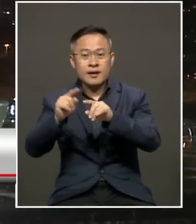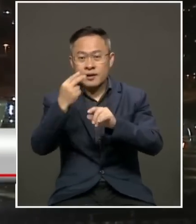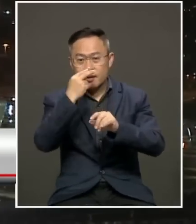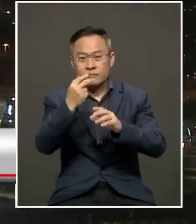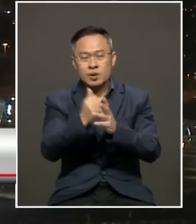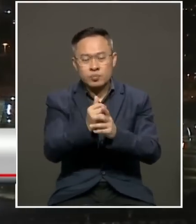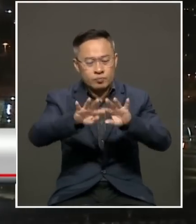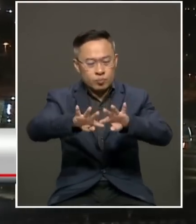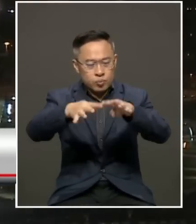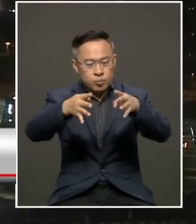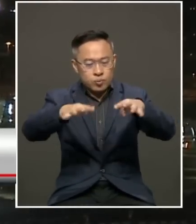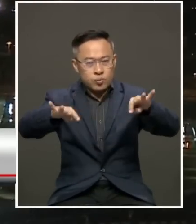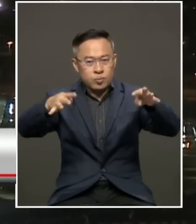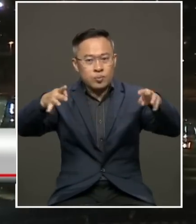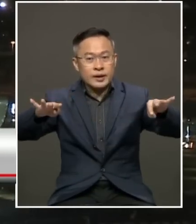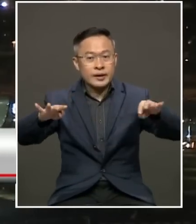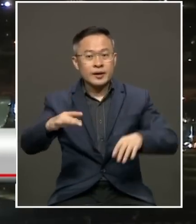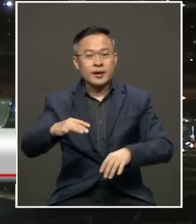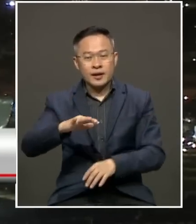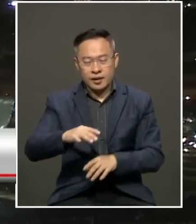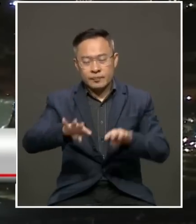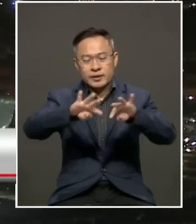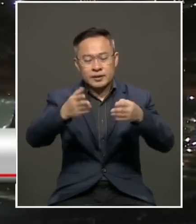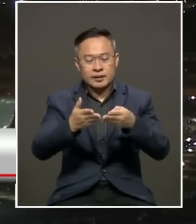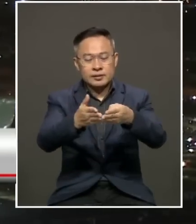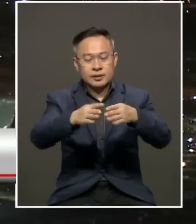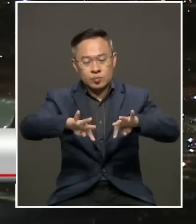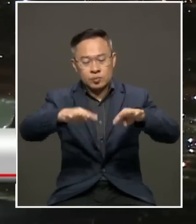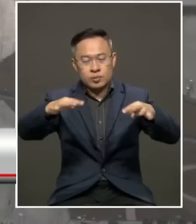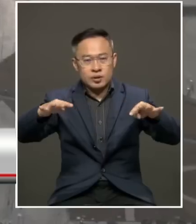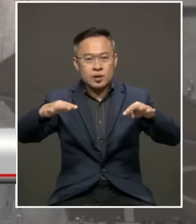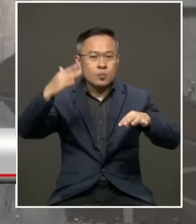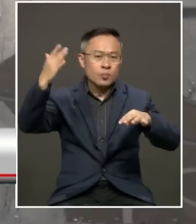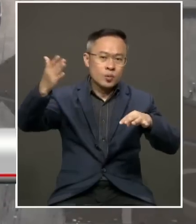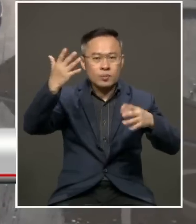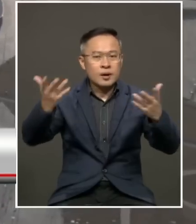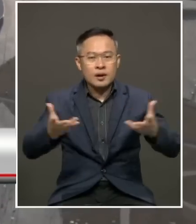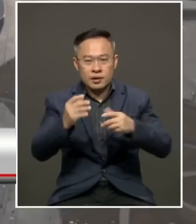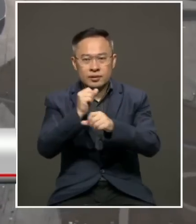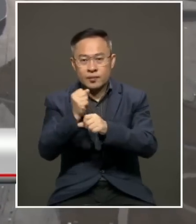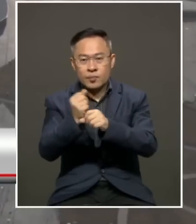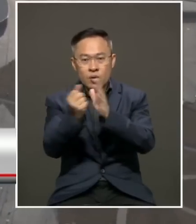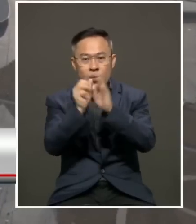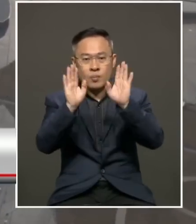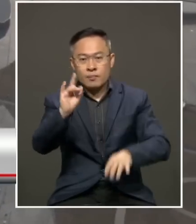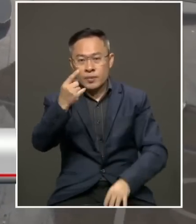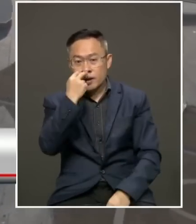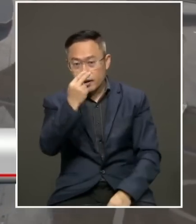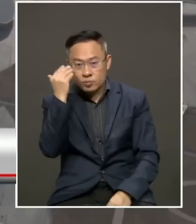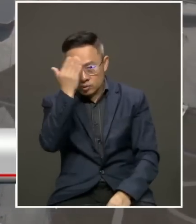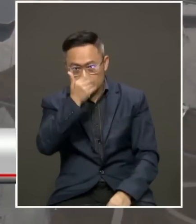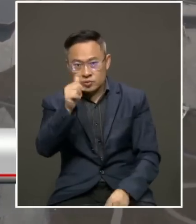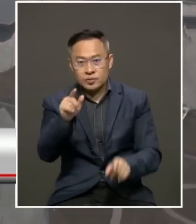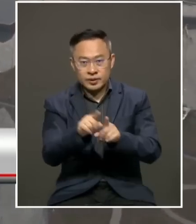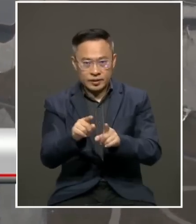เป็นเกลียวเป็นคลื่นอะไรเบาๆนะเออนะคะดูโมเดิร์นดีค่ะเนี่ยสวยจังแล้ว